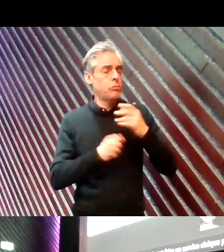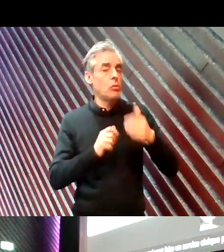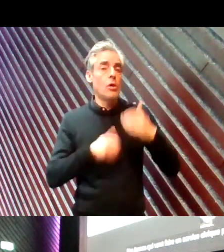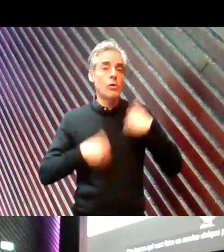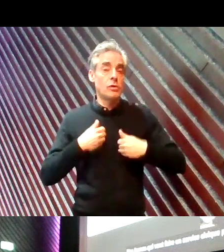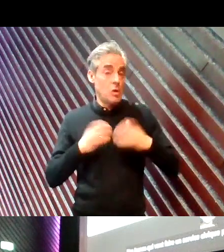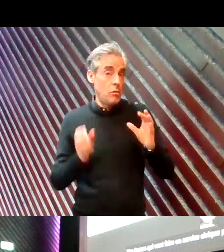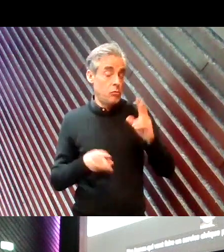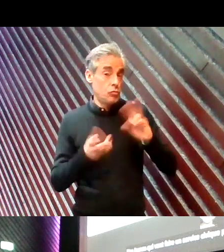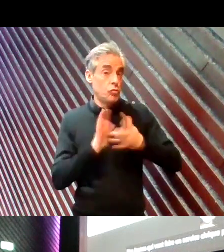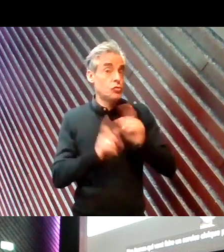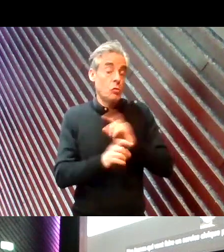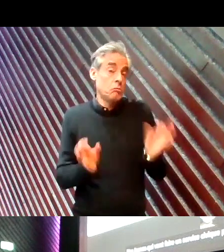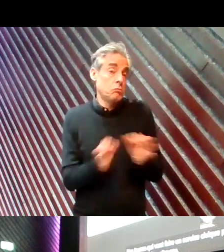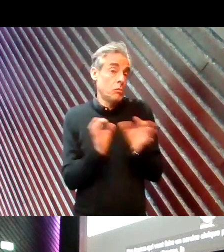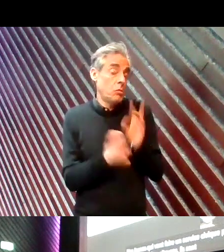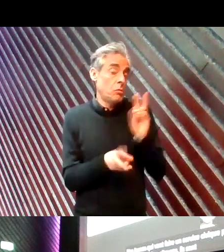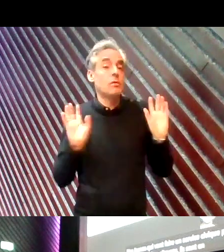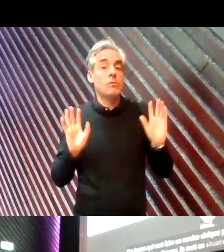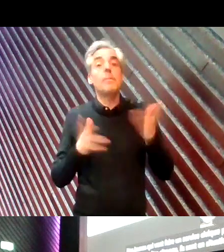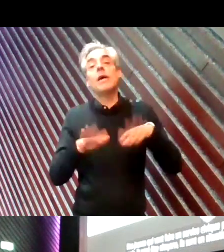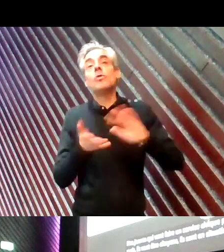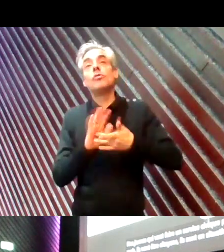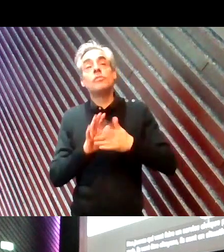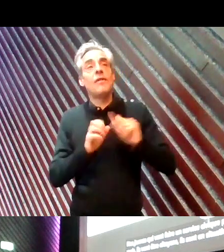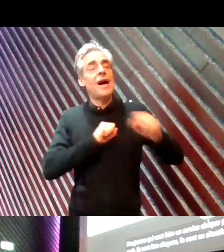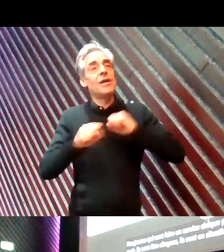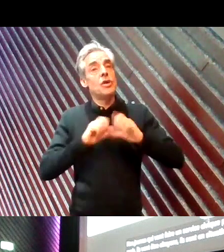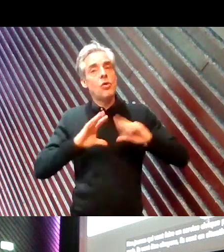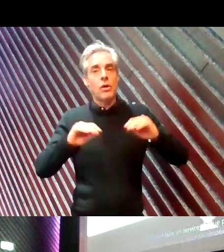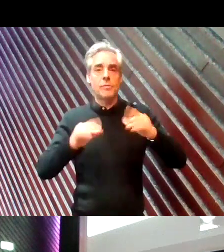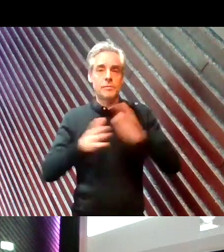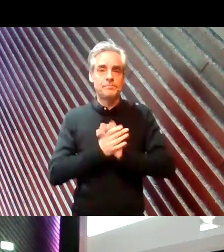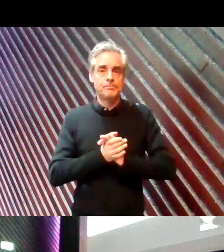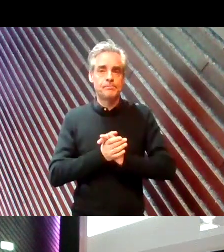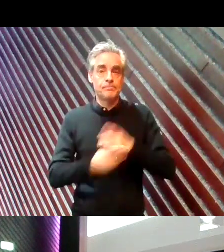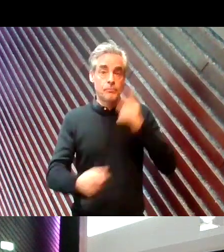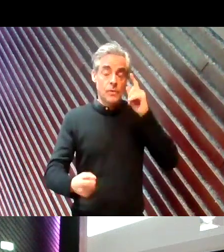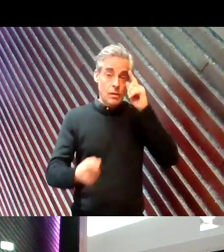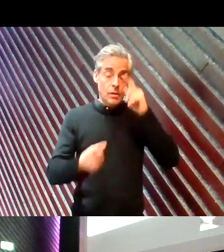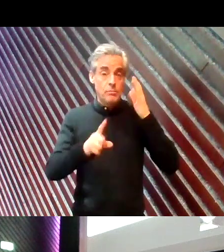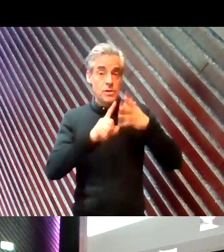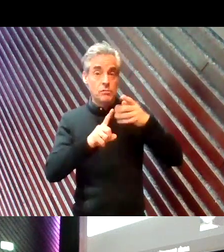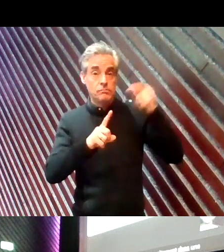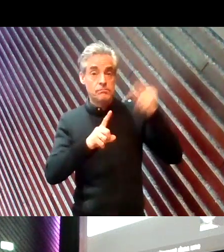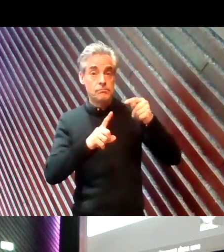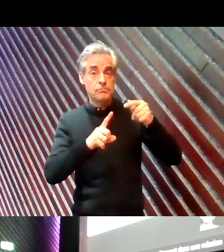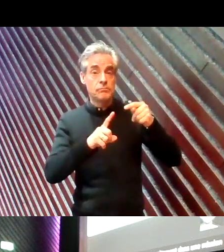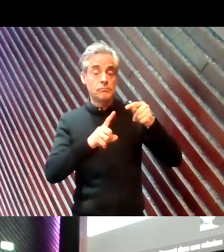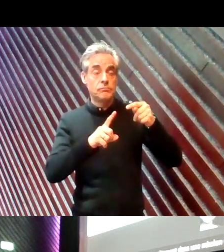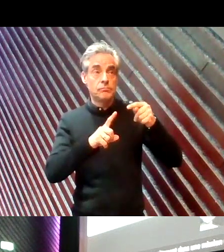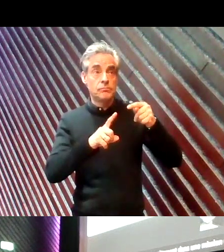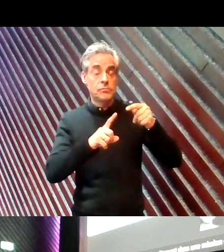situation de handicap, certains, mais pas tous, bien évidemment, mais par contre, ils vont agir concrètement dans une mission qui va être encadrée